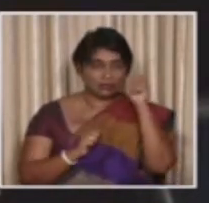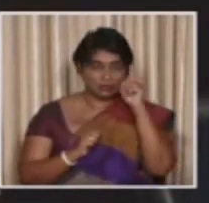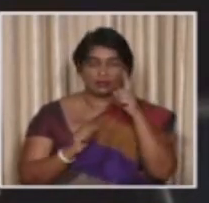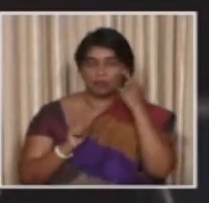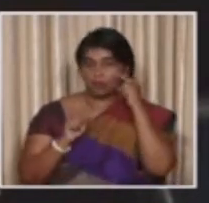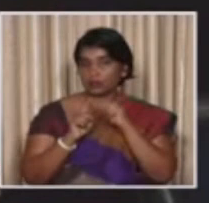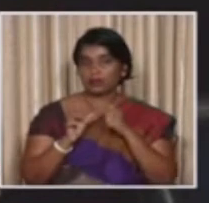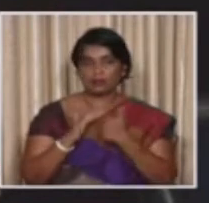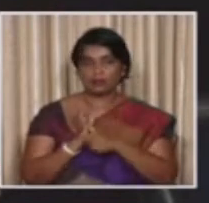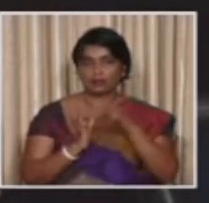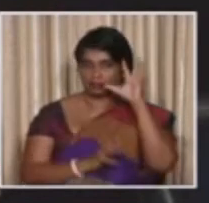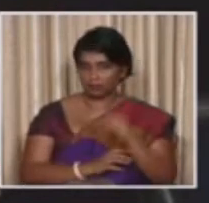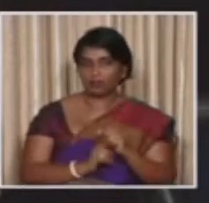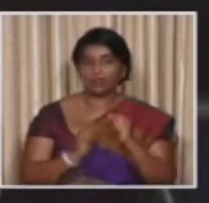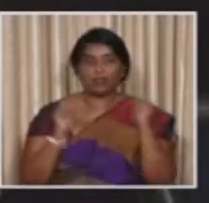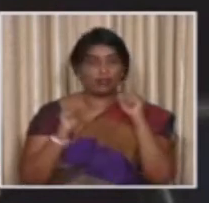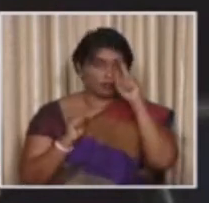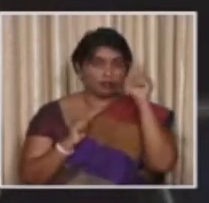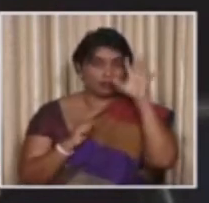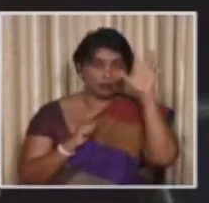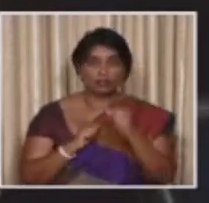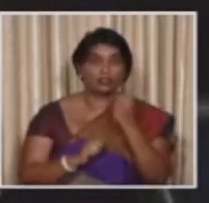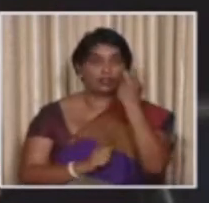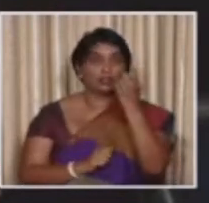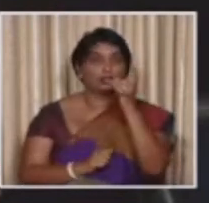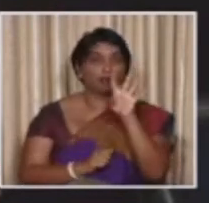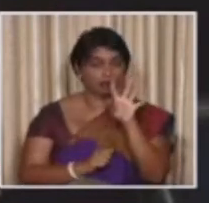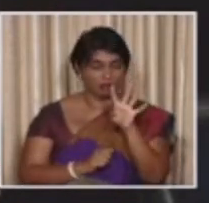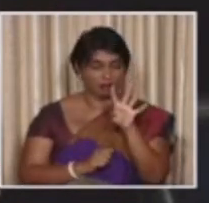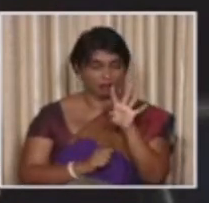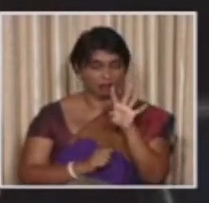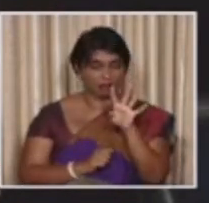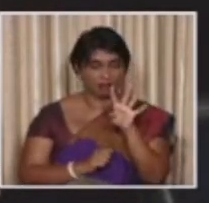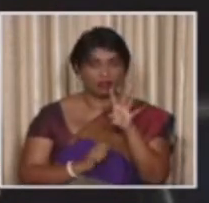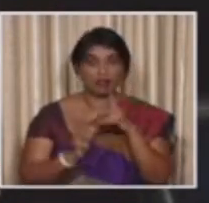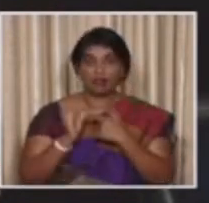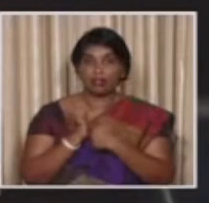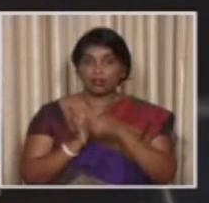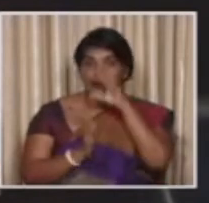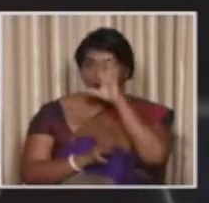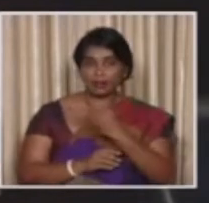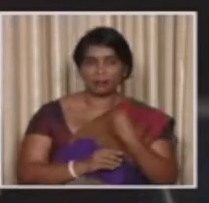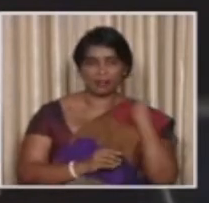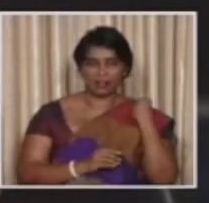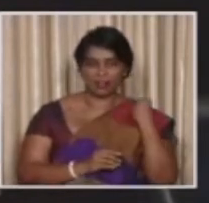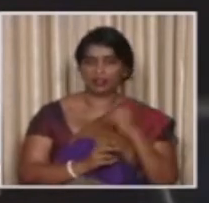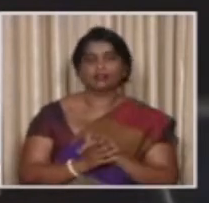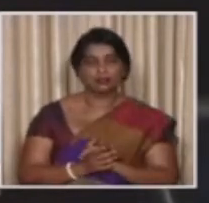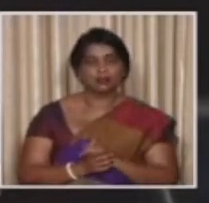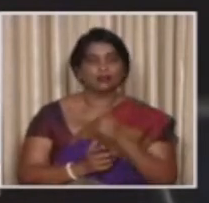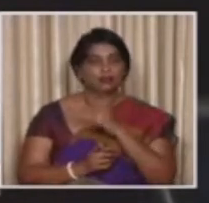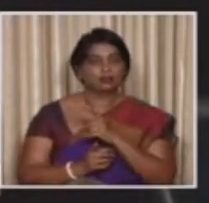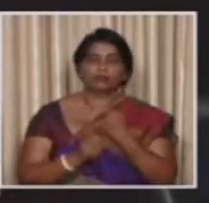පනතක් ගෙනාවා. අයිස් මද්දවේ ලංකාවට එන්නේ 2014 පමණ. අයි පනත ඉන්නේ මෑතකදී. ඒ